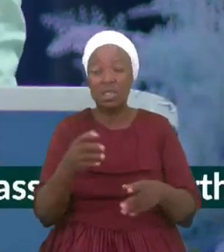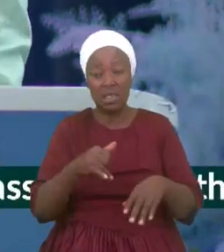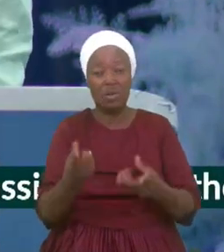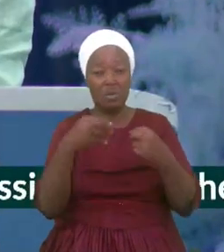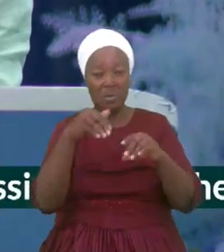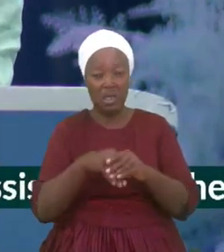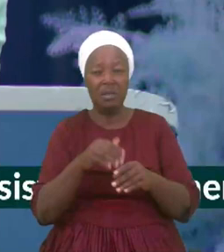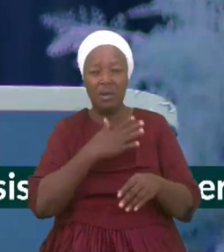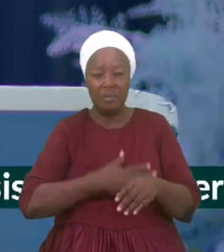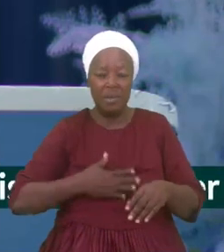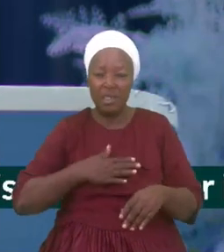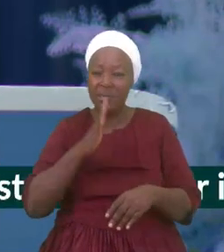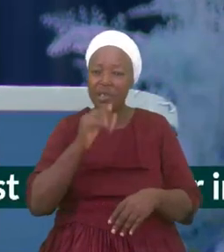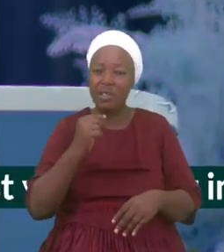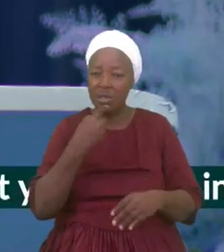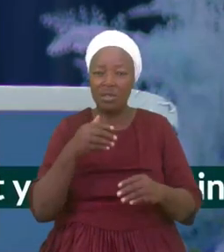autres